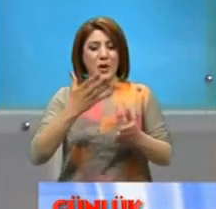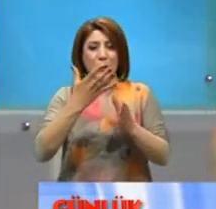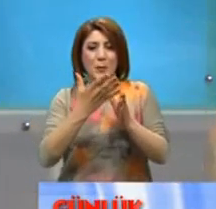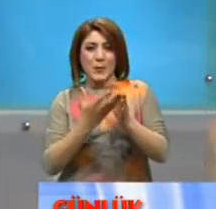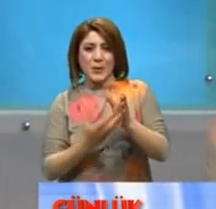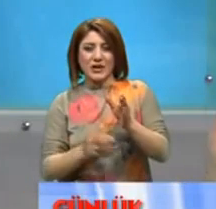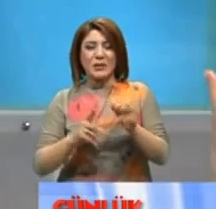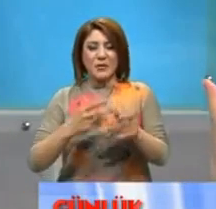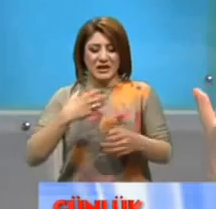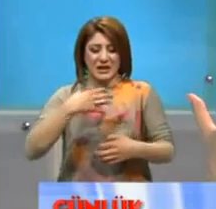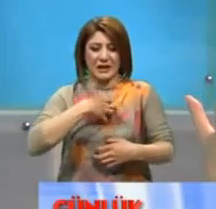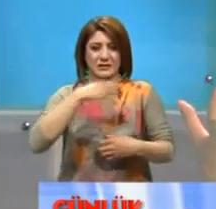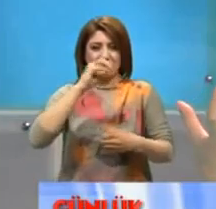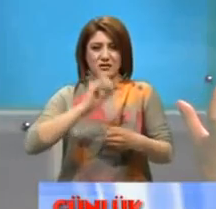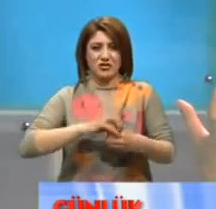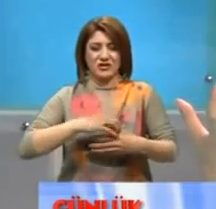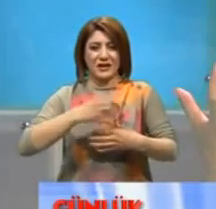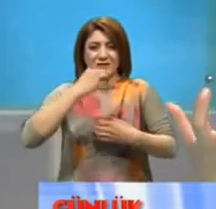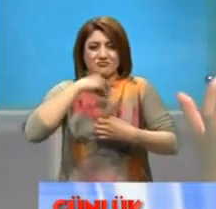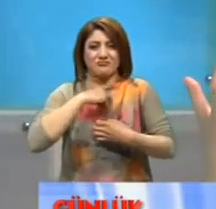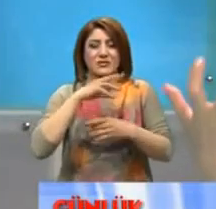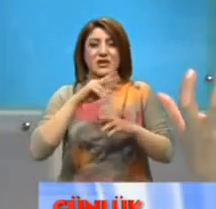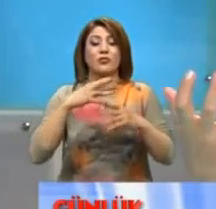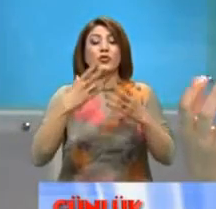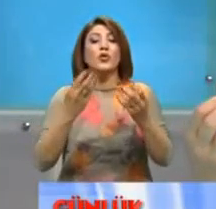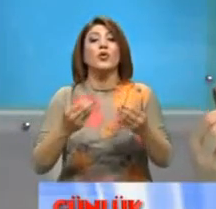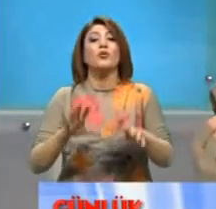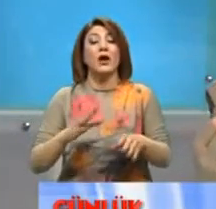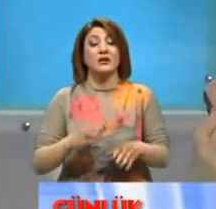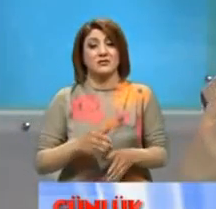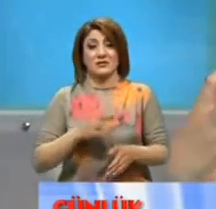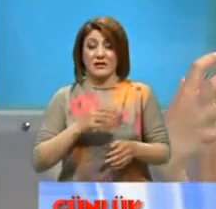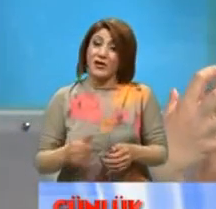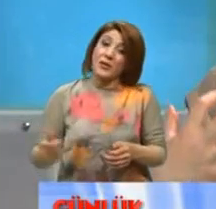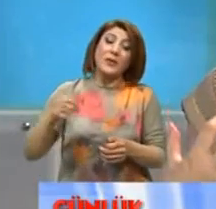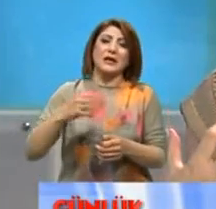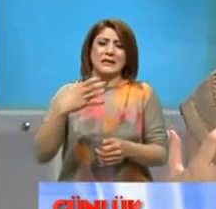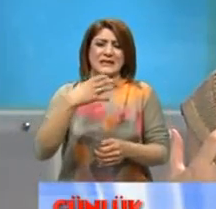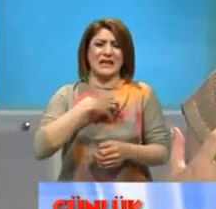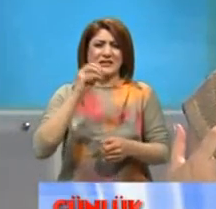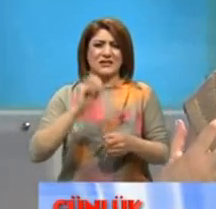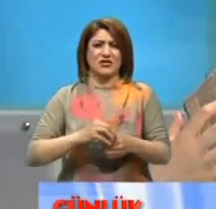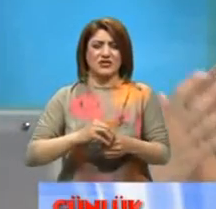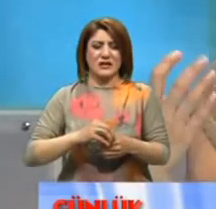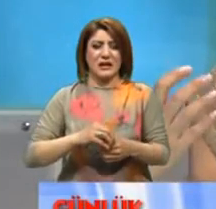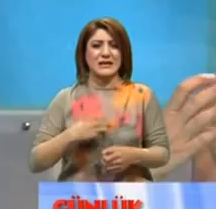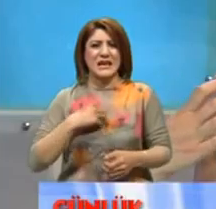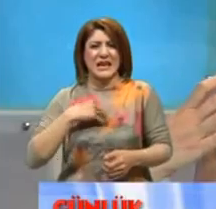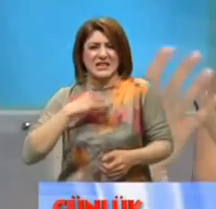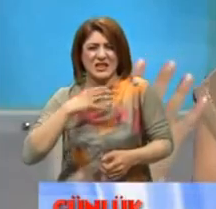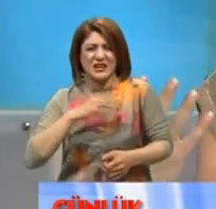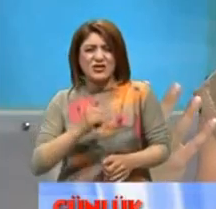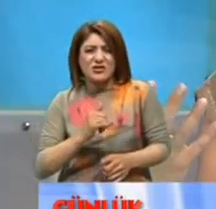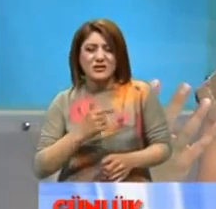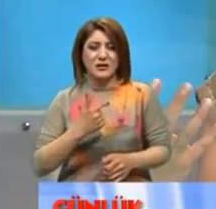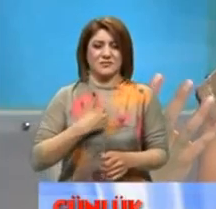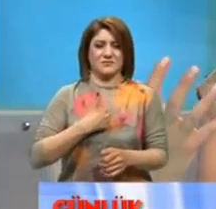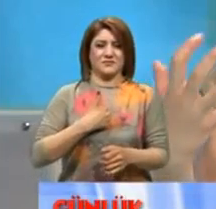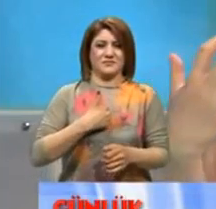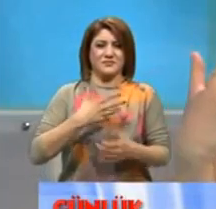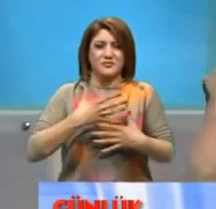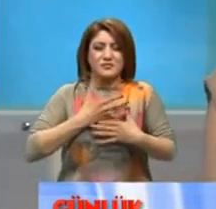Yani insana hazmettirilemez kolay kolay, öyle değil mi? Ancak ve ancak işte insanın canına dokunduğunda, belki aynen tenine öyle.